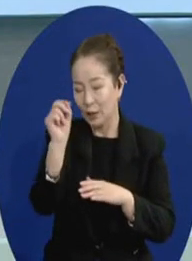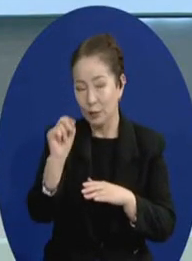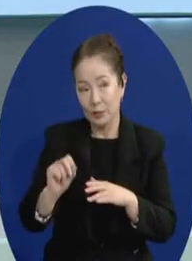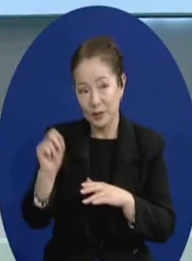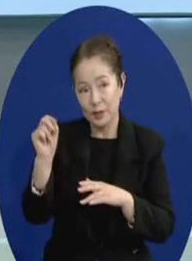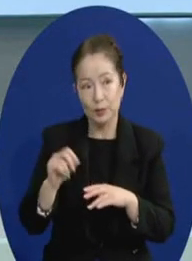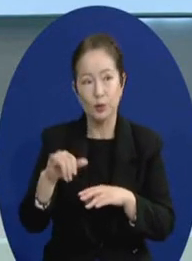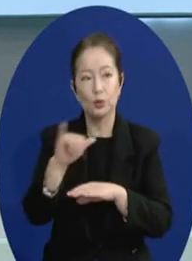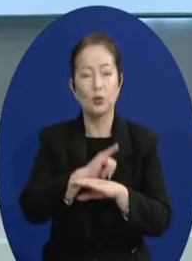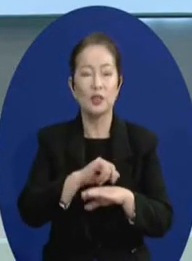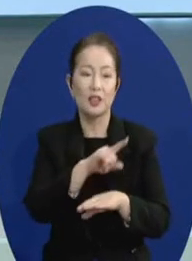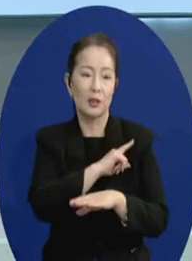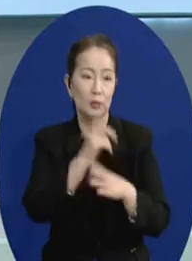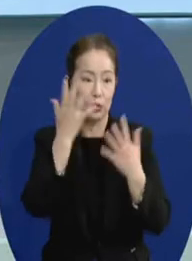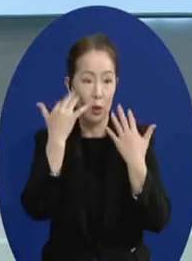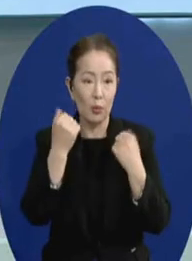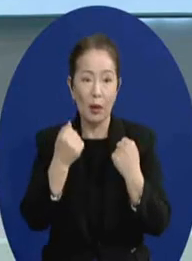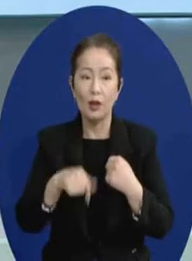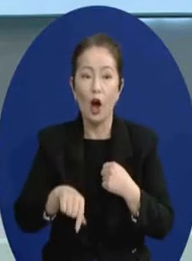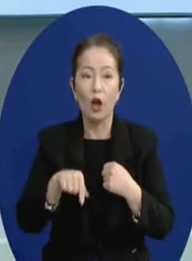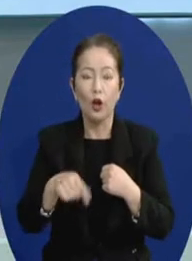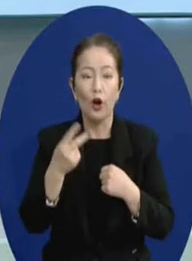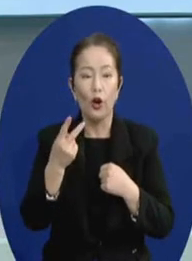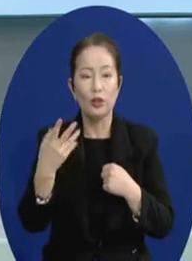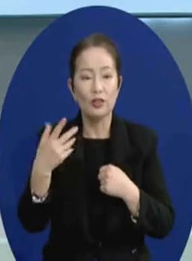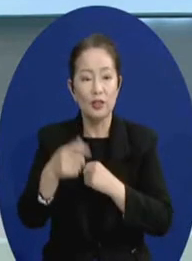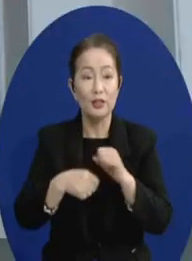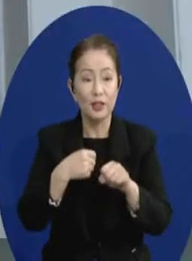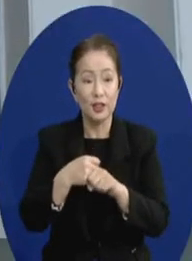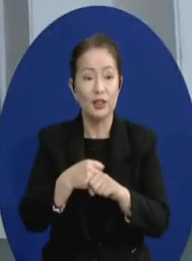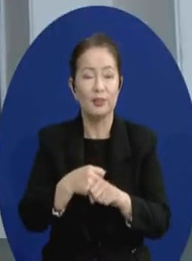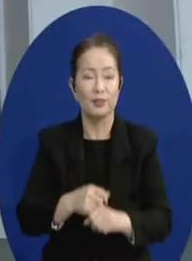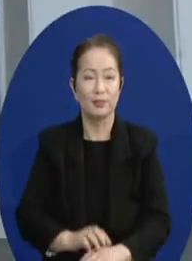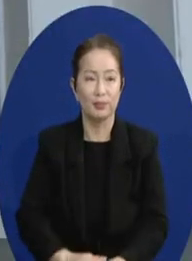уралдааныг 25 дахь жилдээ зохион байгууллаа.